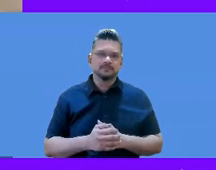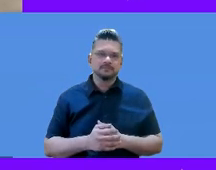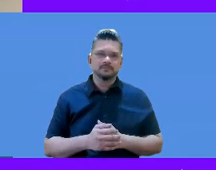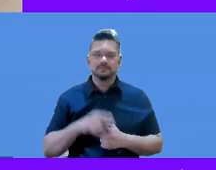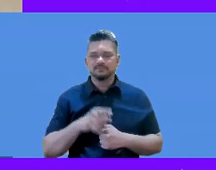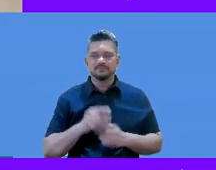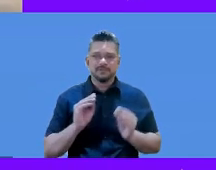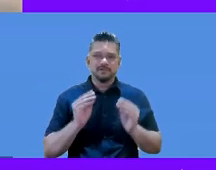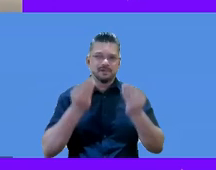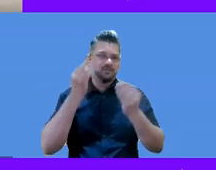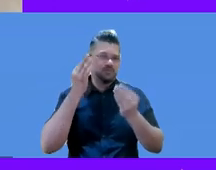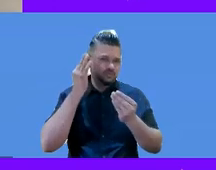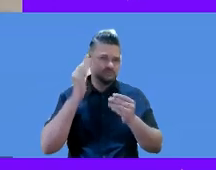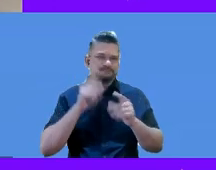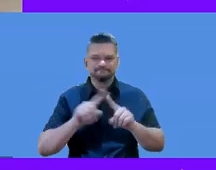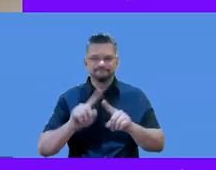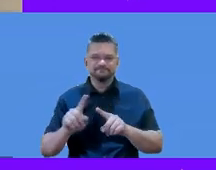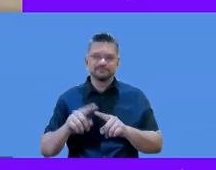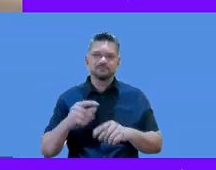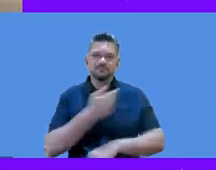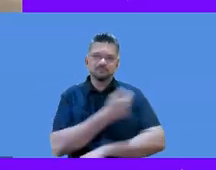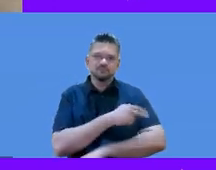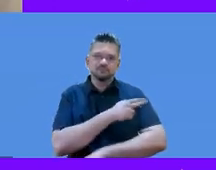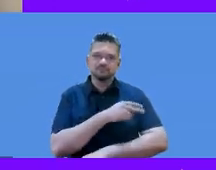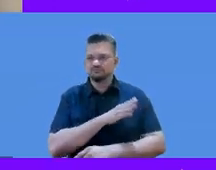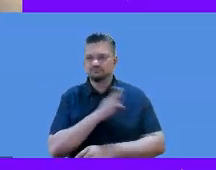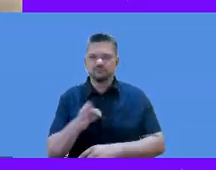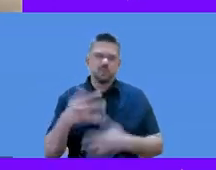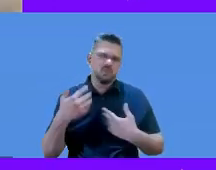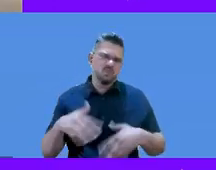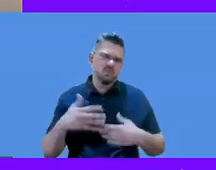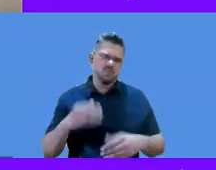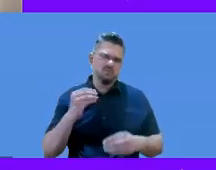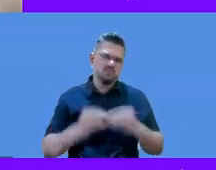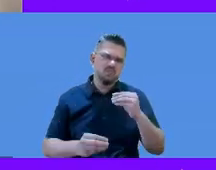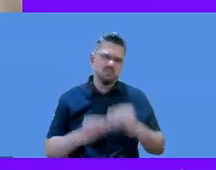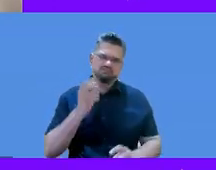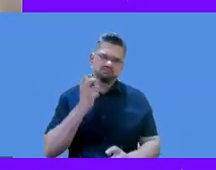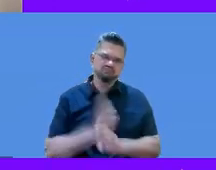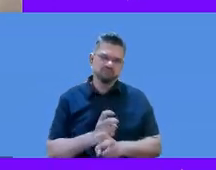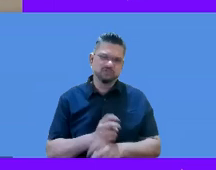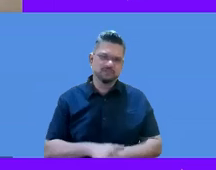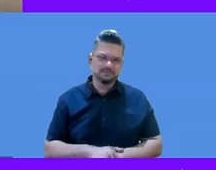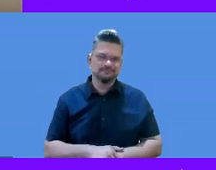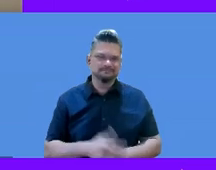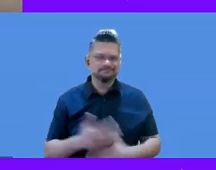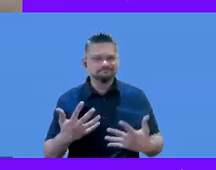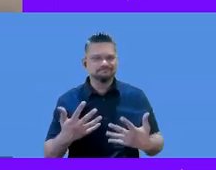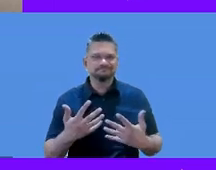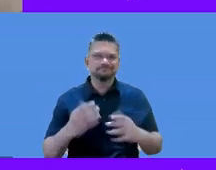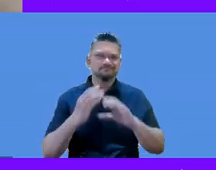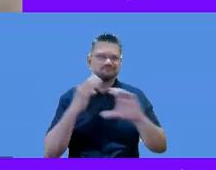Na katika kutumia ina maana magari yanakuwa machache, abiria wanakuwa wengi, na